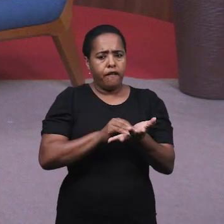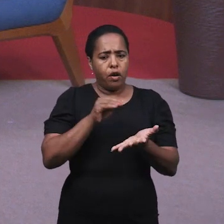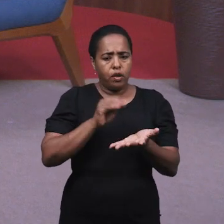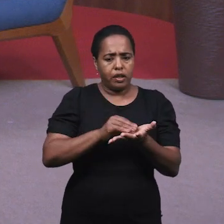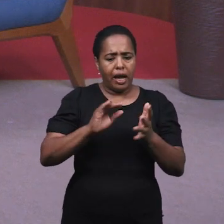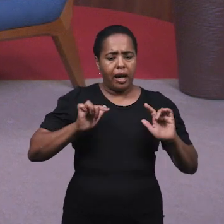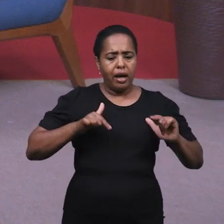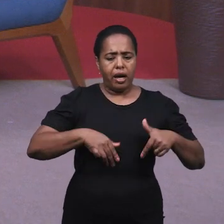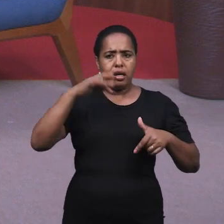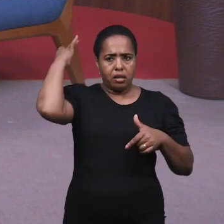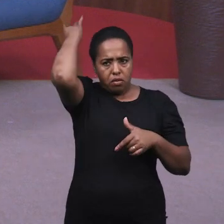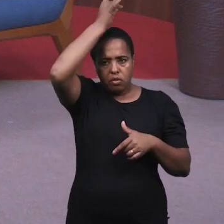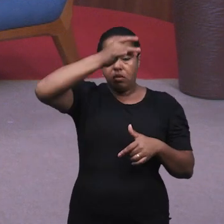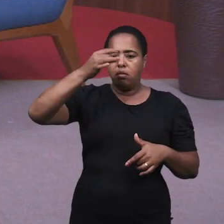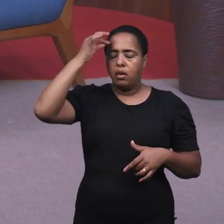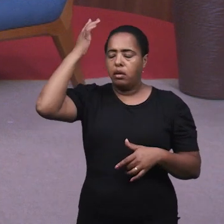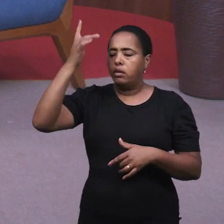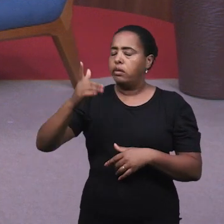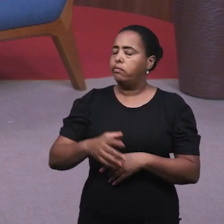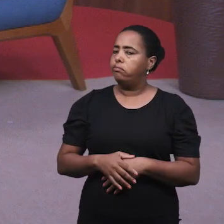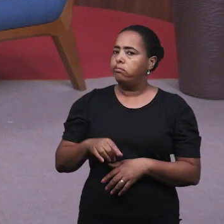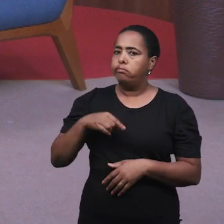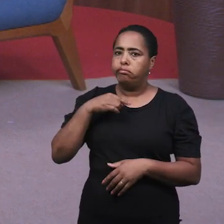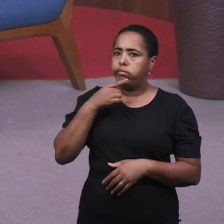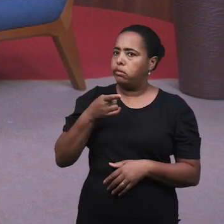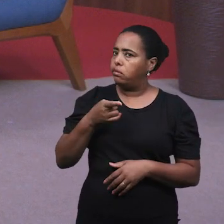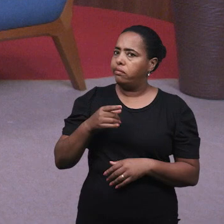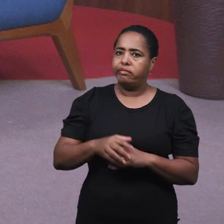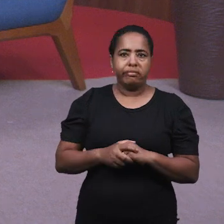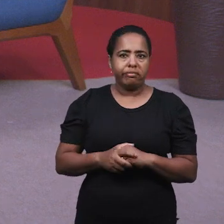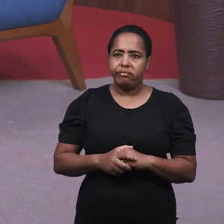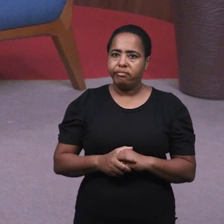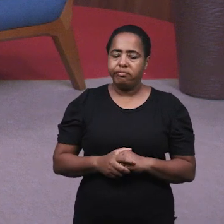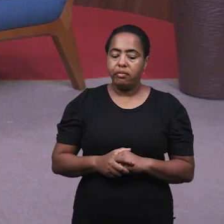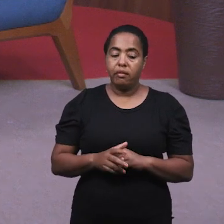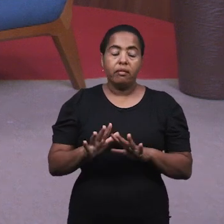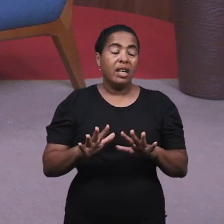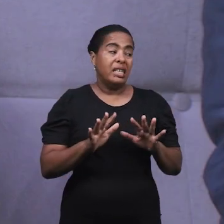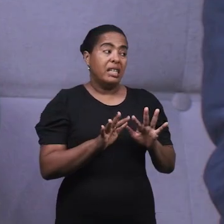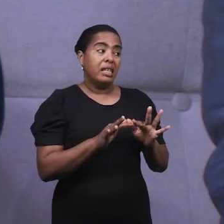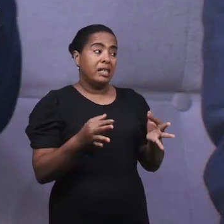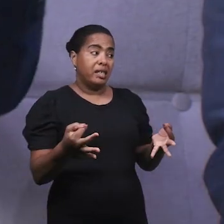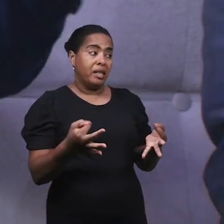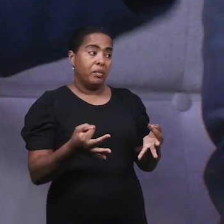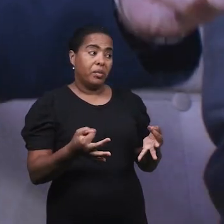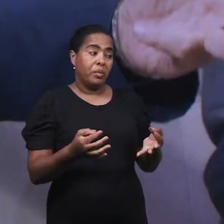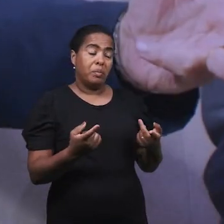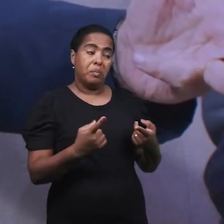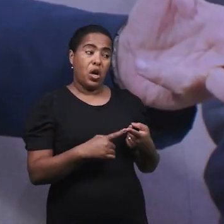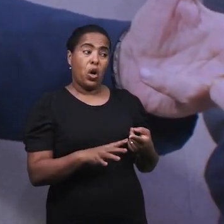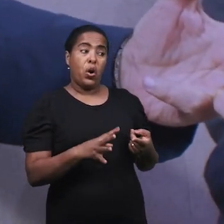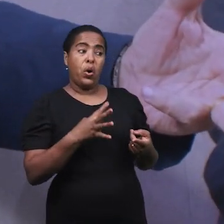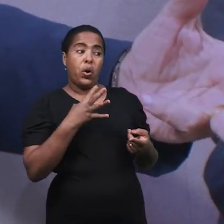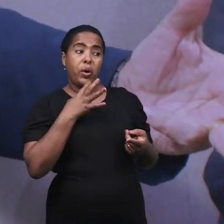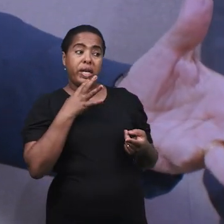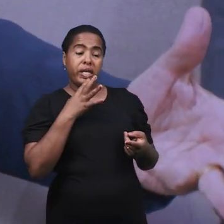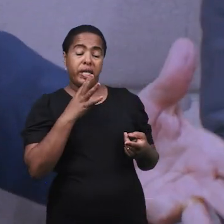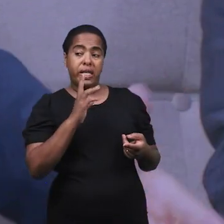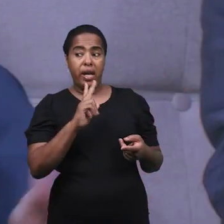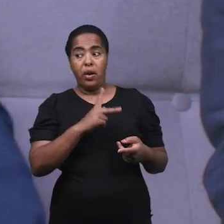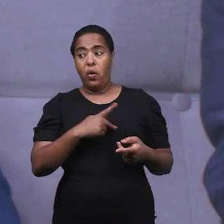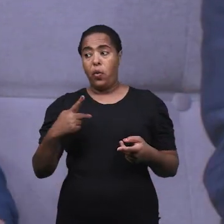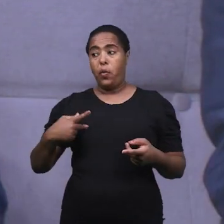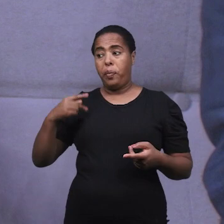n'agit pas en moi, je ne vais pas réussir. C'est simple, Sergio. Une chose, c'est de connaître le